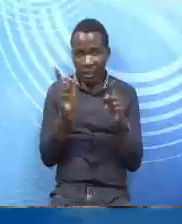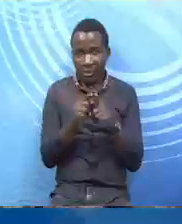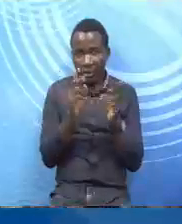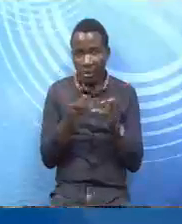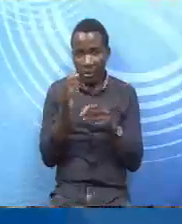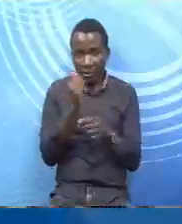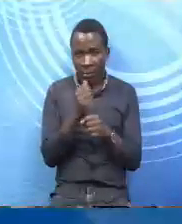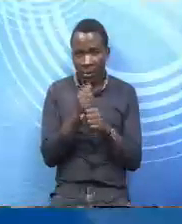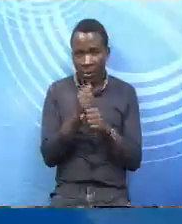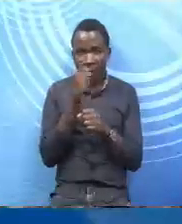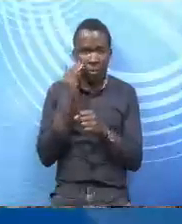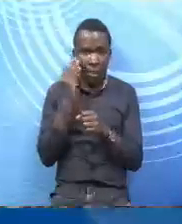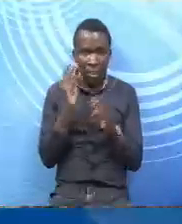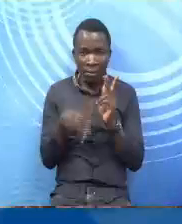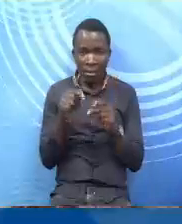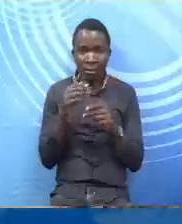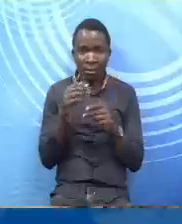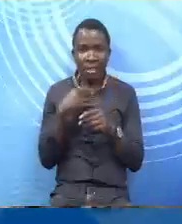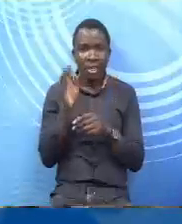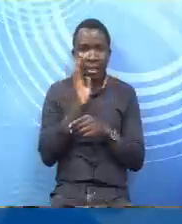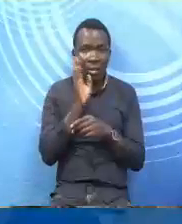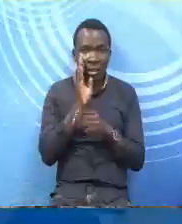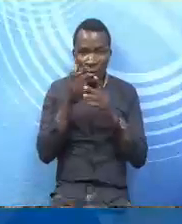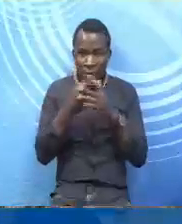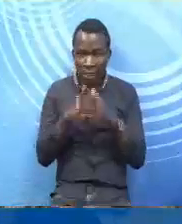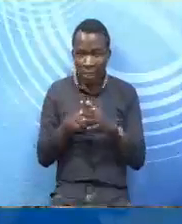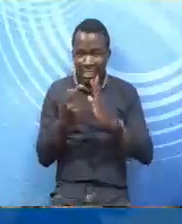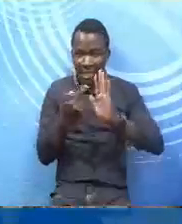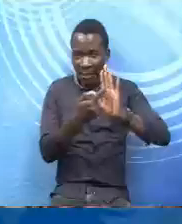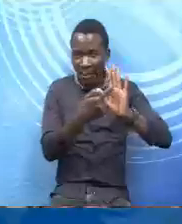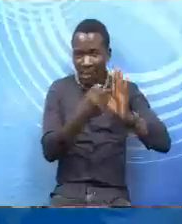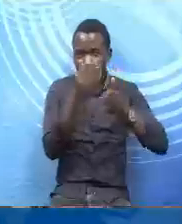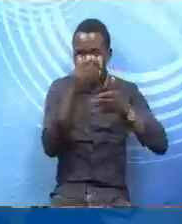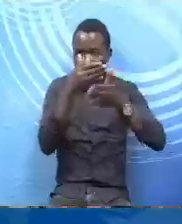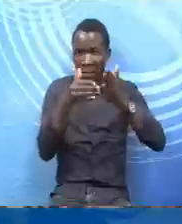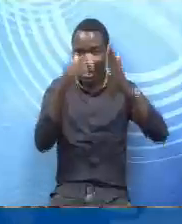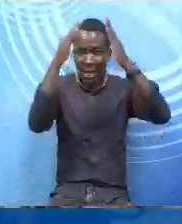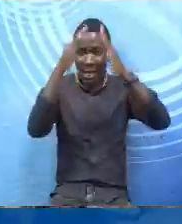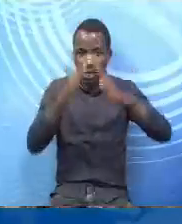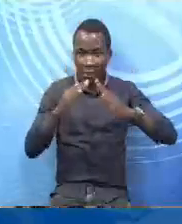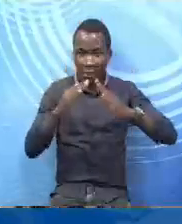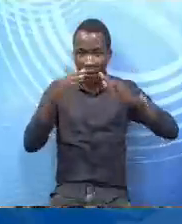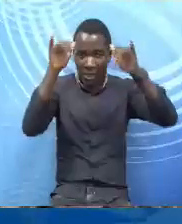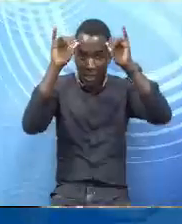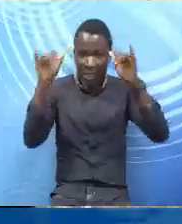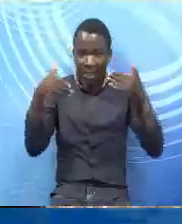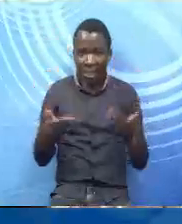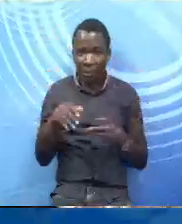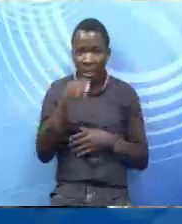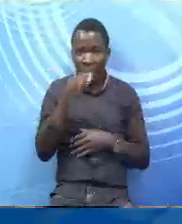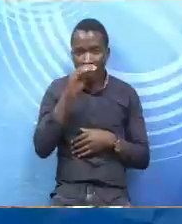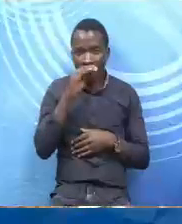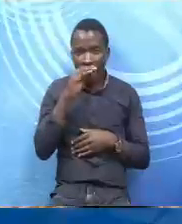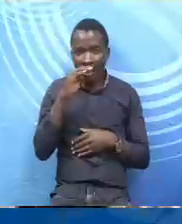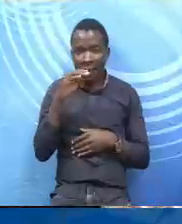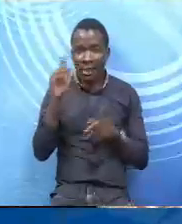kubashaka gutirisha abitangira cyo kwereka ko we ari ikiraro cyangwa se ari igikoni yego nubwo